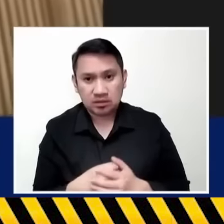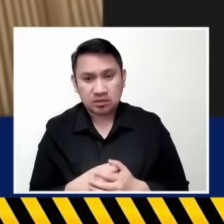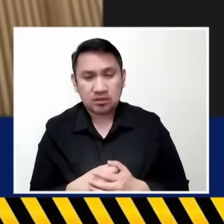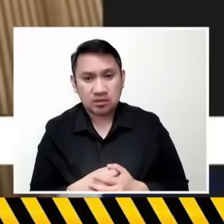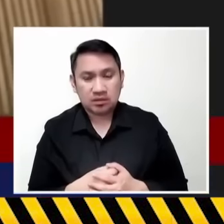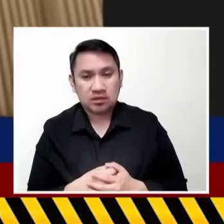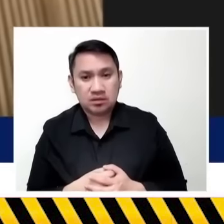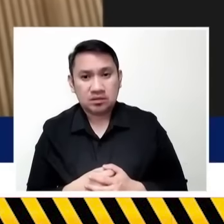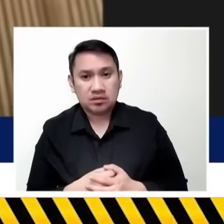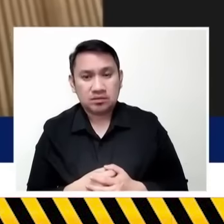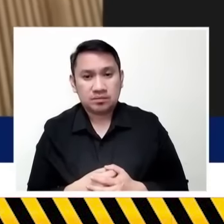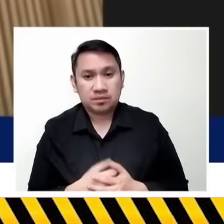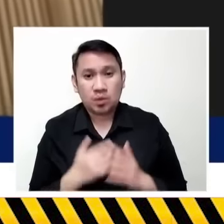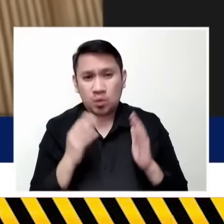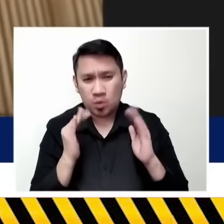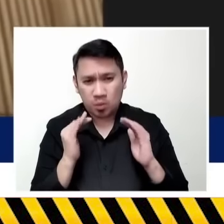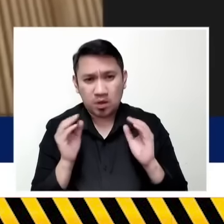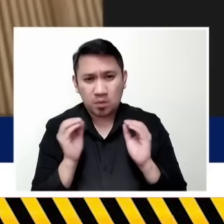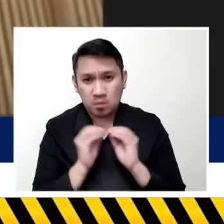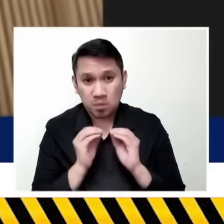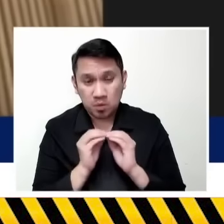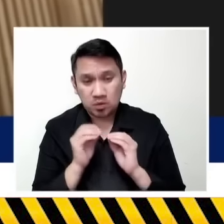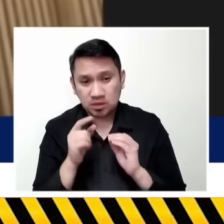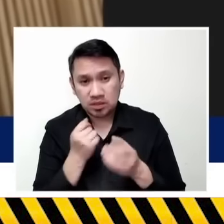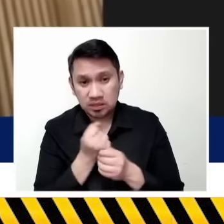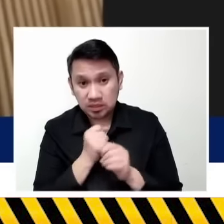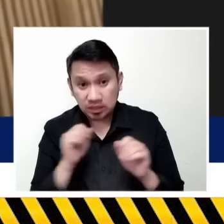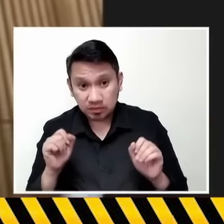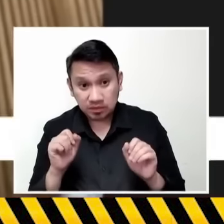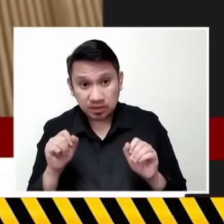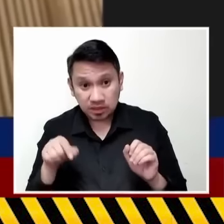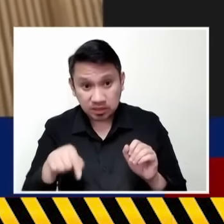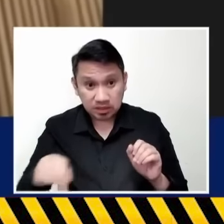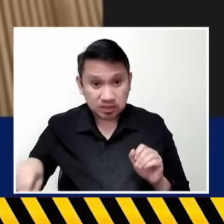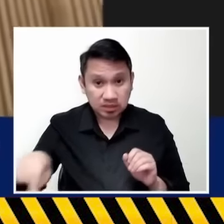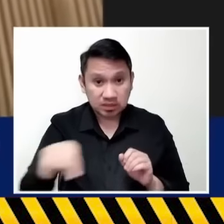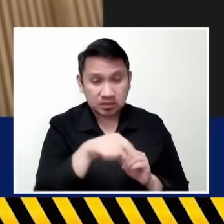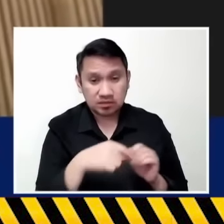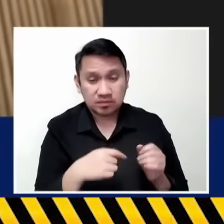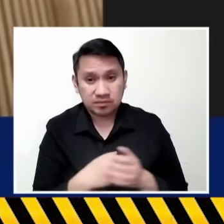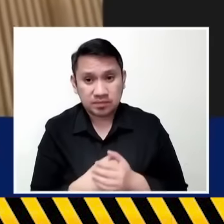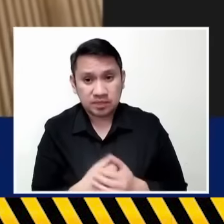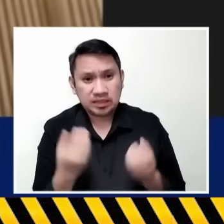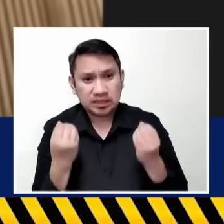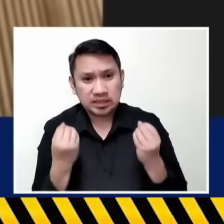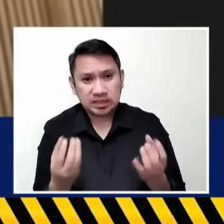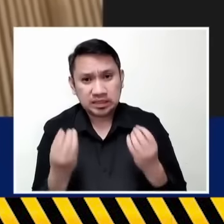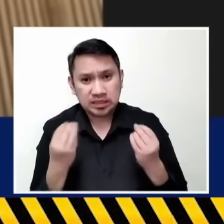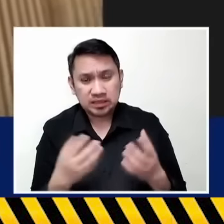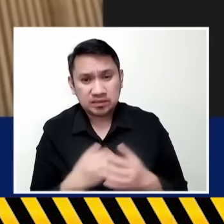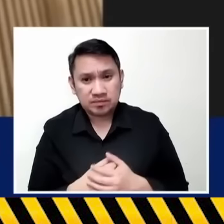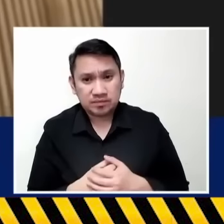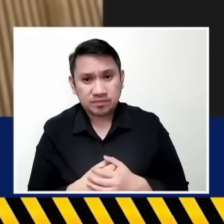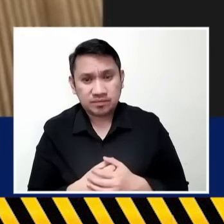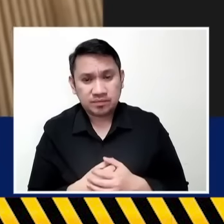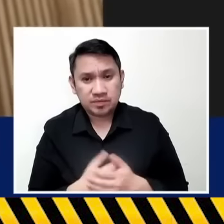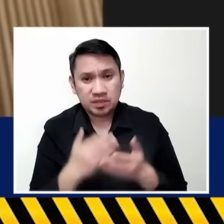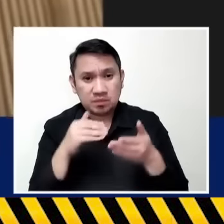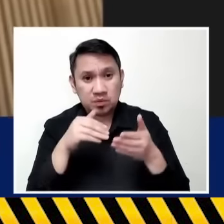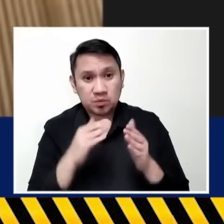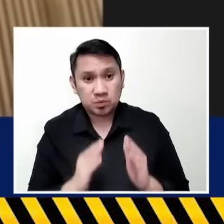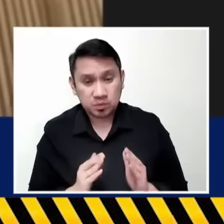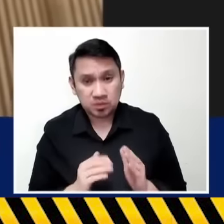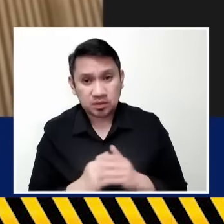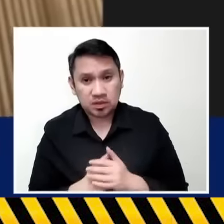mas higpitan yung security around here since madami pong students